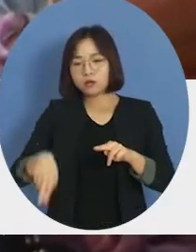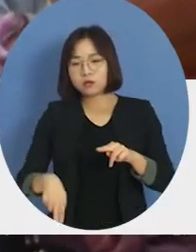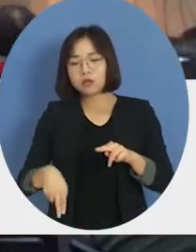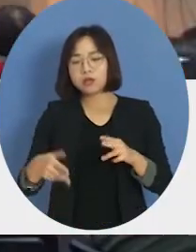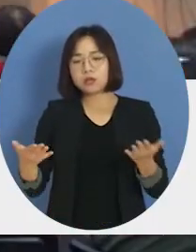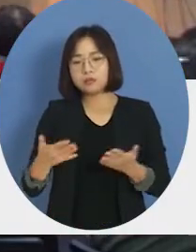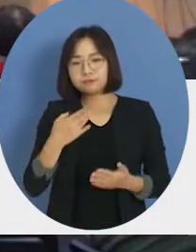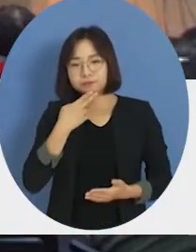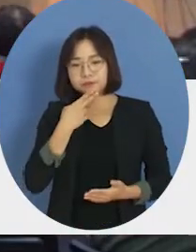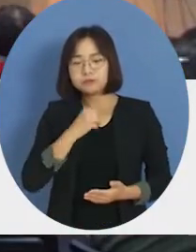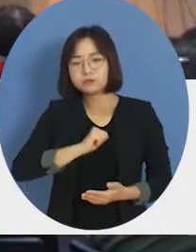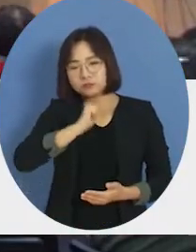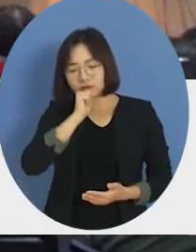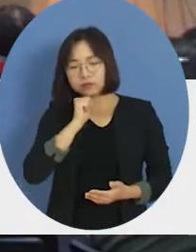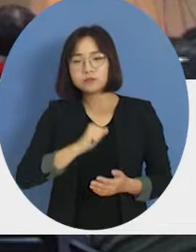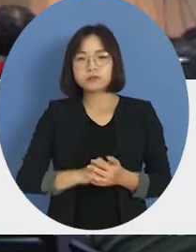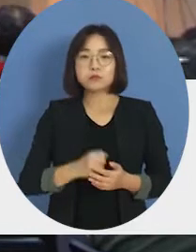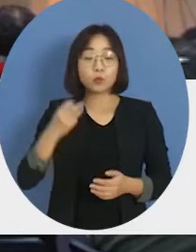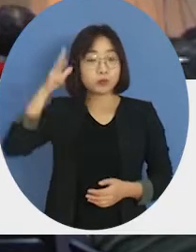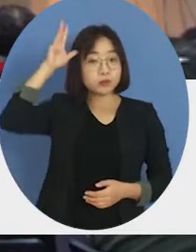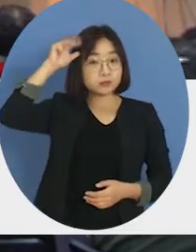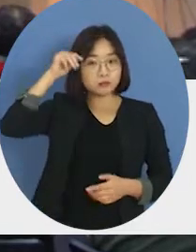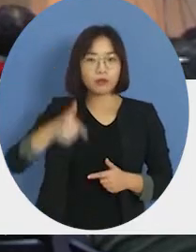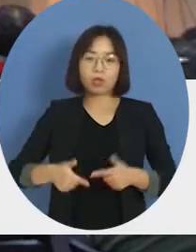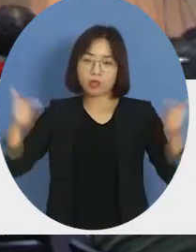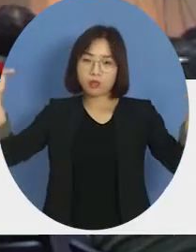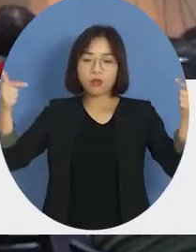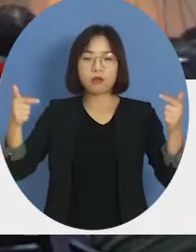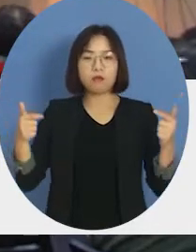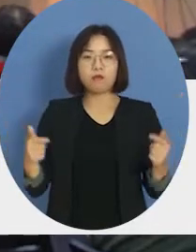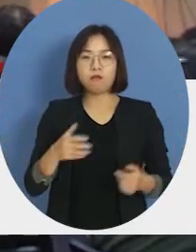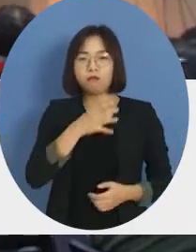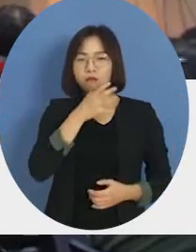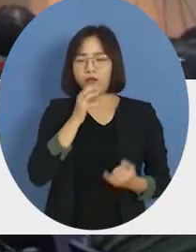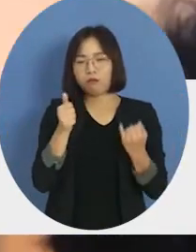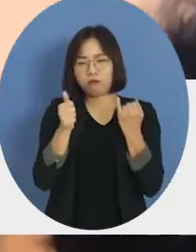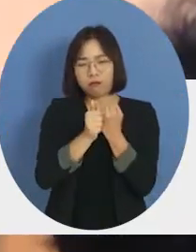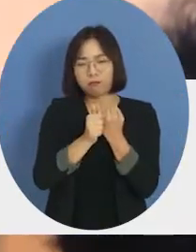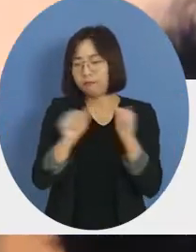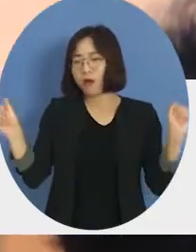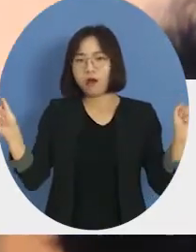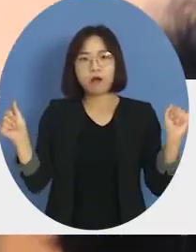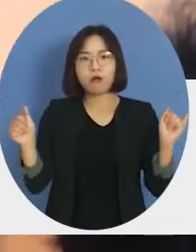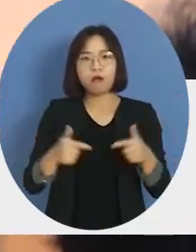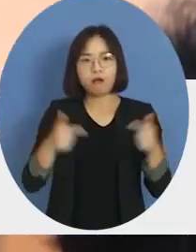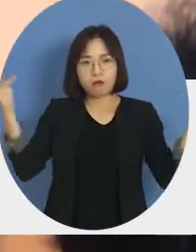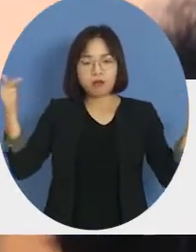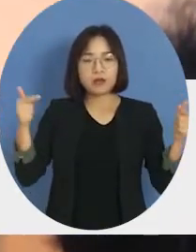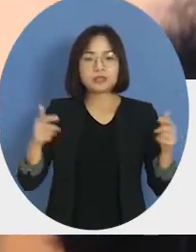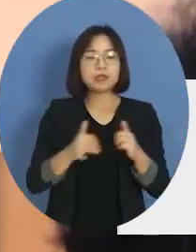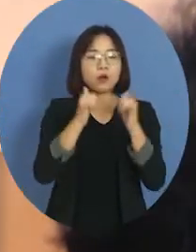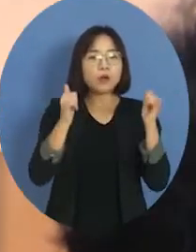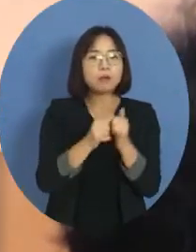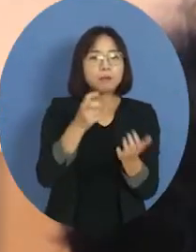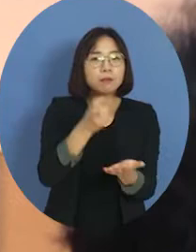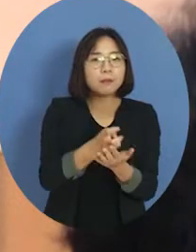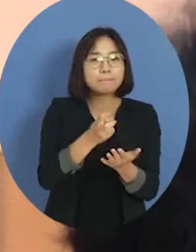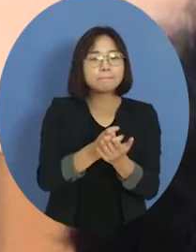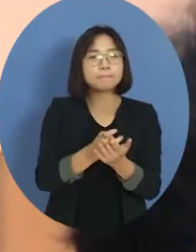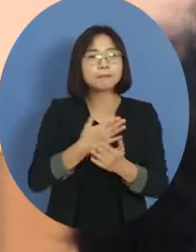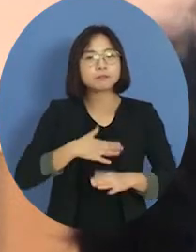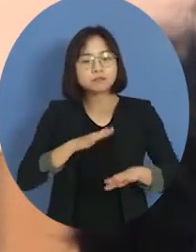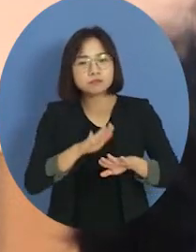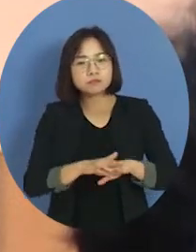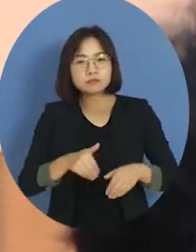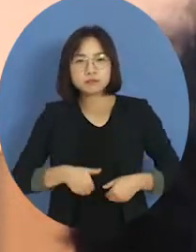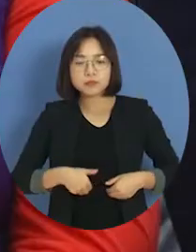인한 노년층의 빈곤율 증가와 노년층 치매 환자 급증, 황혼 이혼 급증 문제들에 대해 사회적